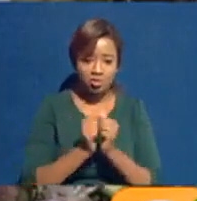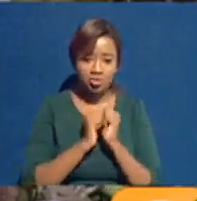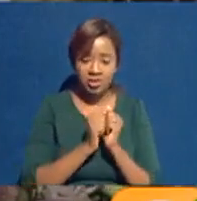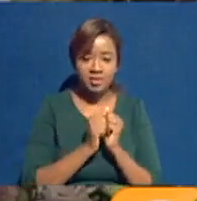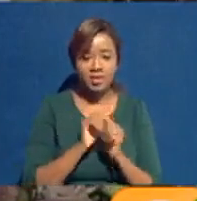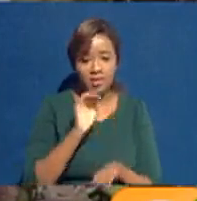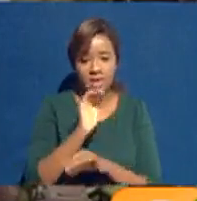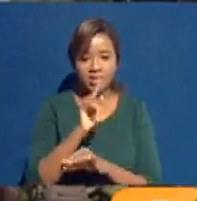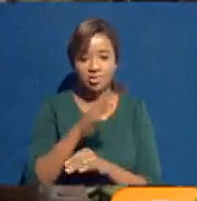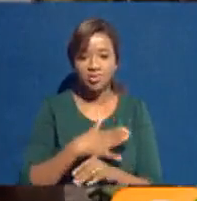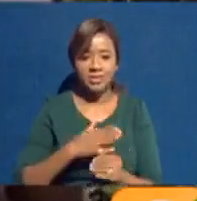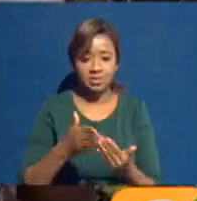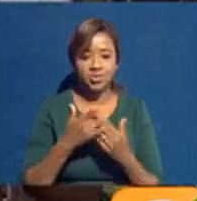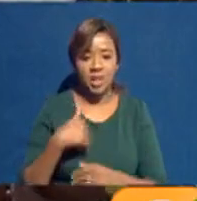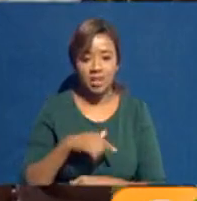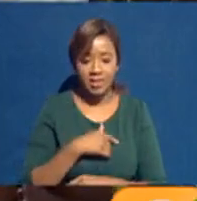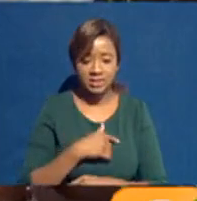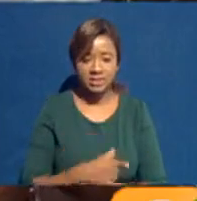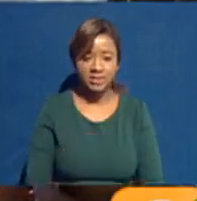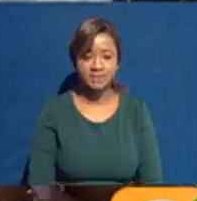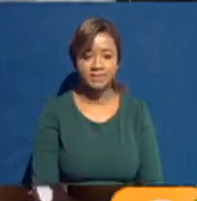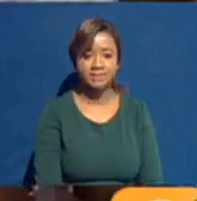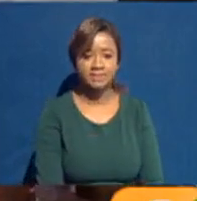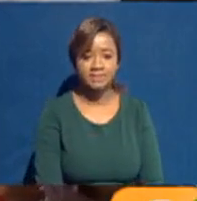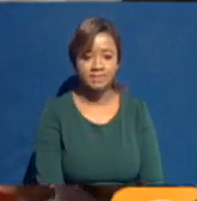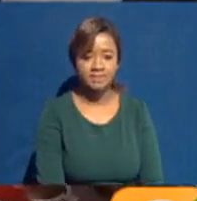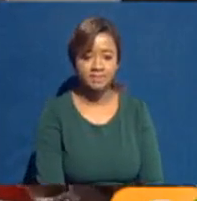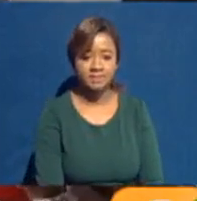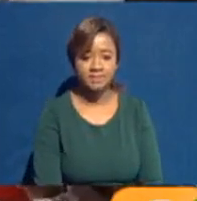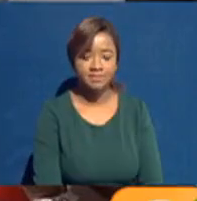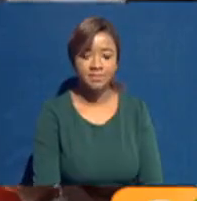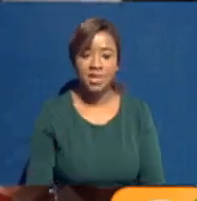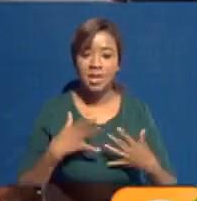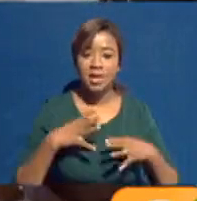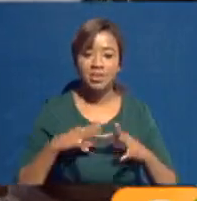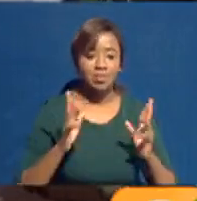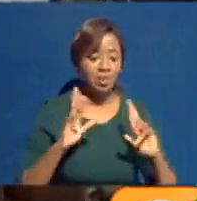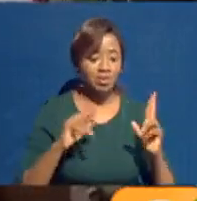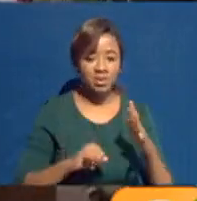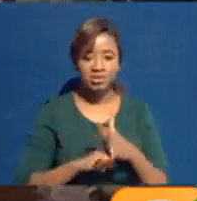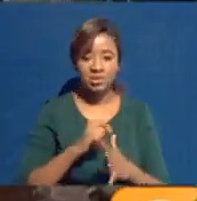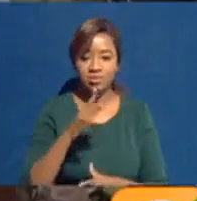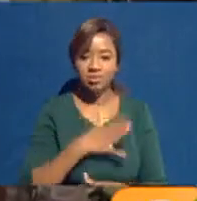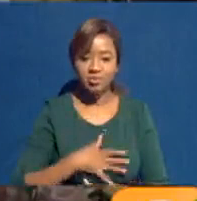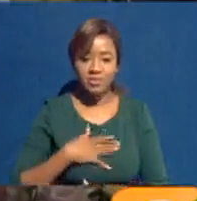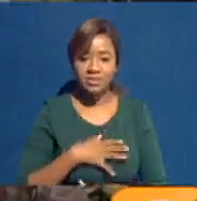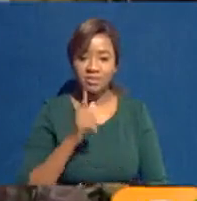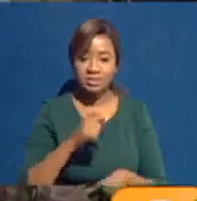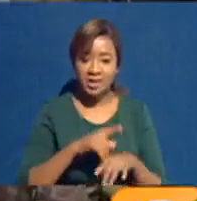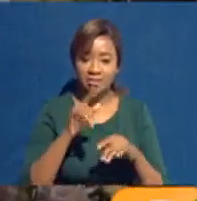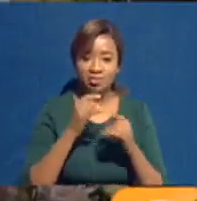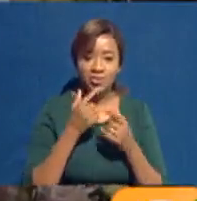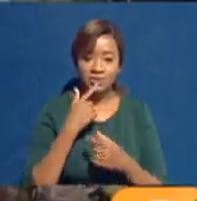upon you now to deliver us. Na watu wako nyuma yako, wewe piga filibi masiku ile utapiga, tutakuwa pale utasema